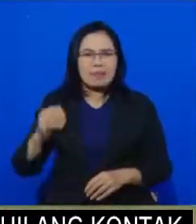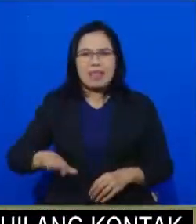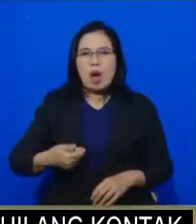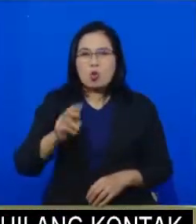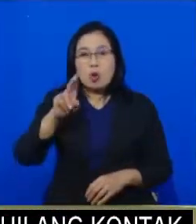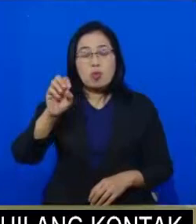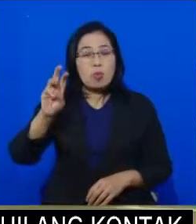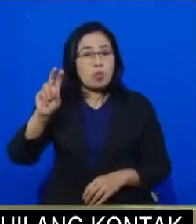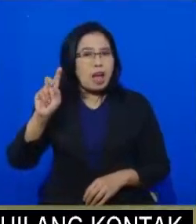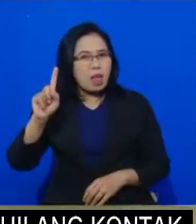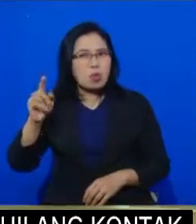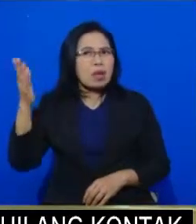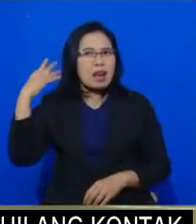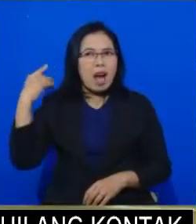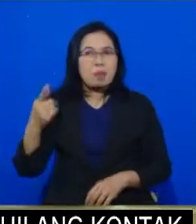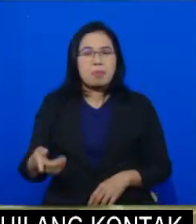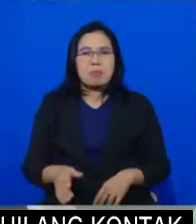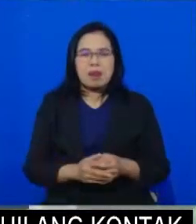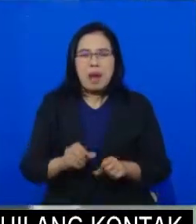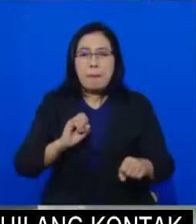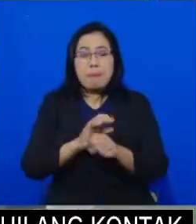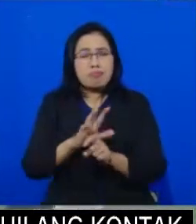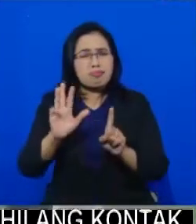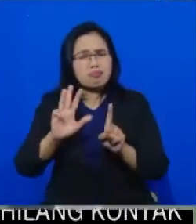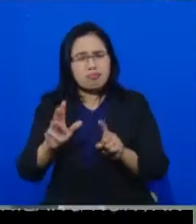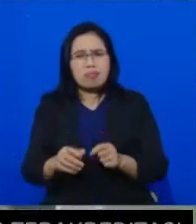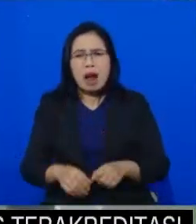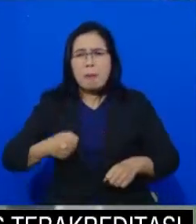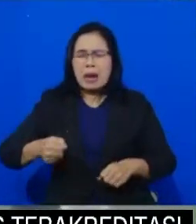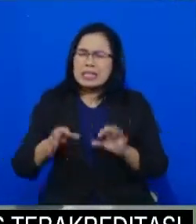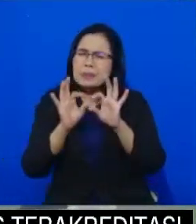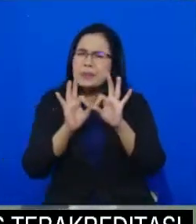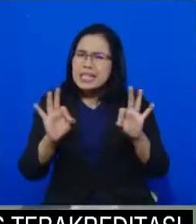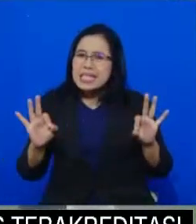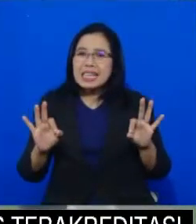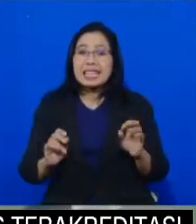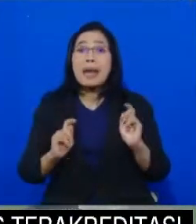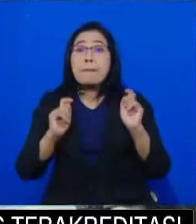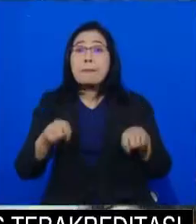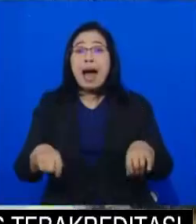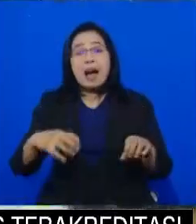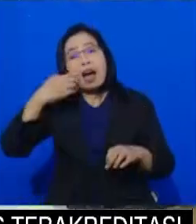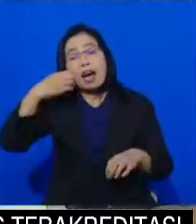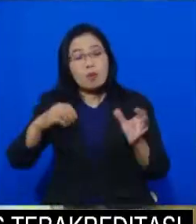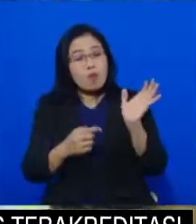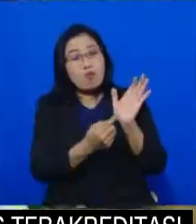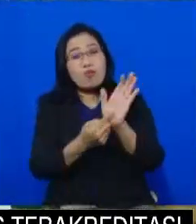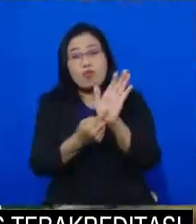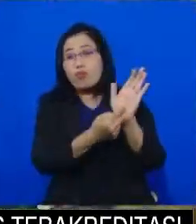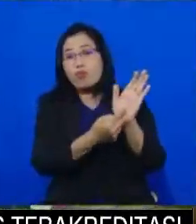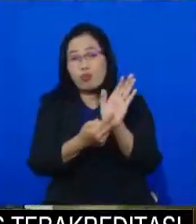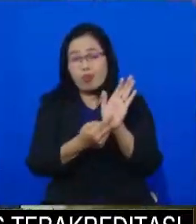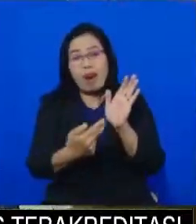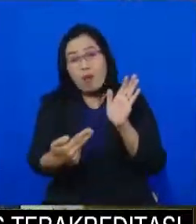sebagai alternatif saat pandemi di mana kondisi Pasar Tanah Abang sepi. Makasih kakak sepatu. Hingga saat ini, Mila mengaku pendapatan